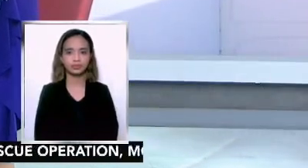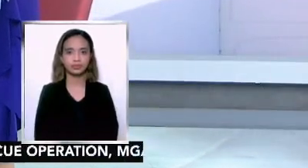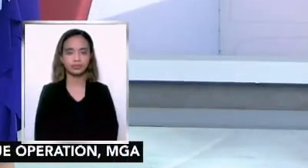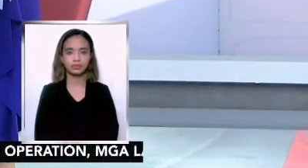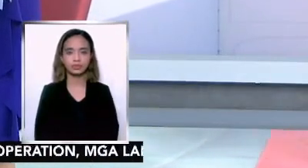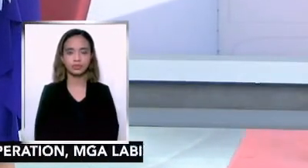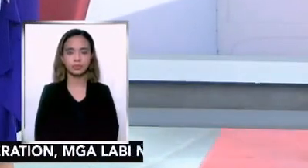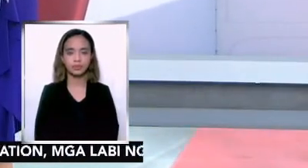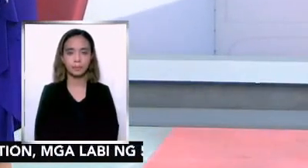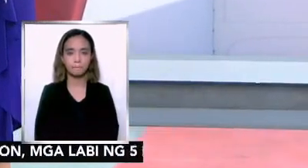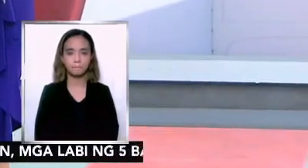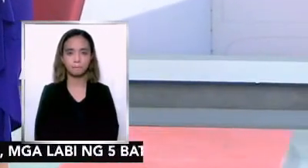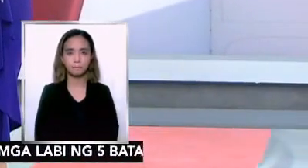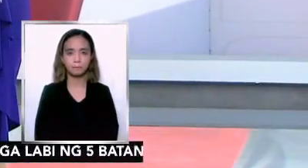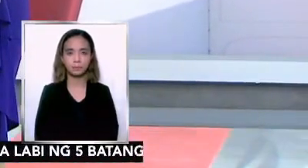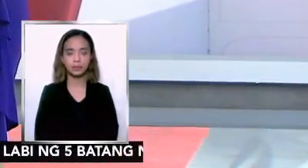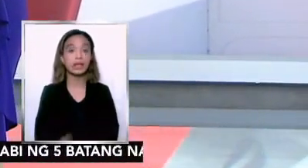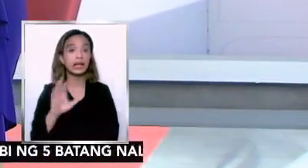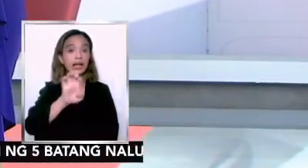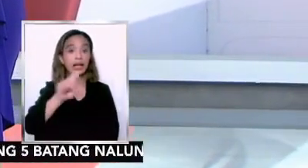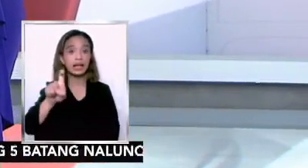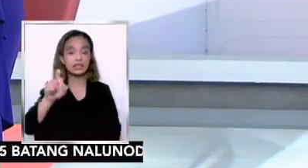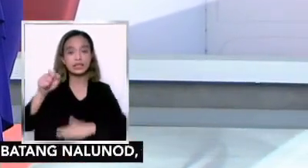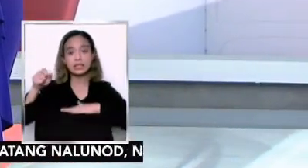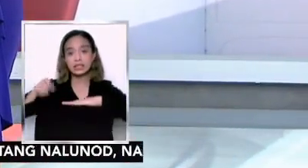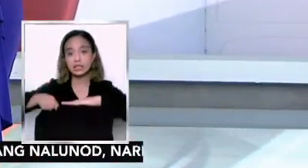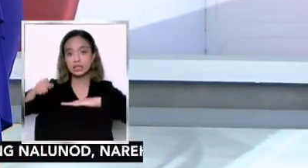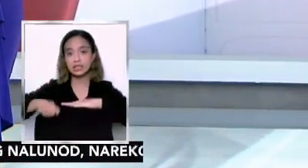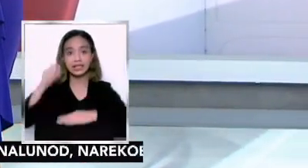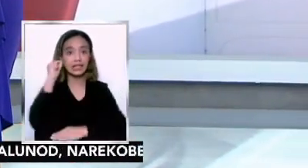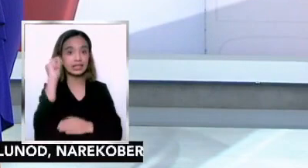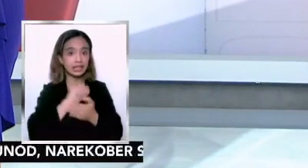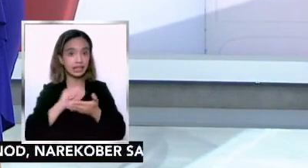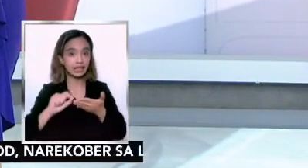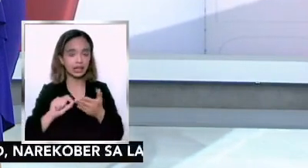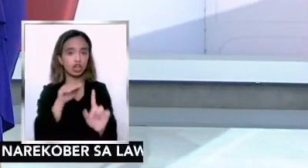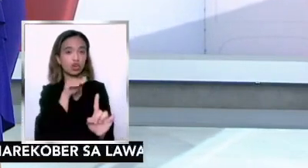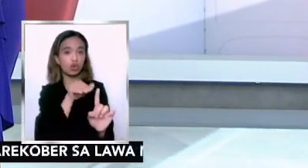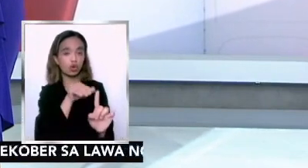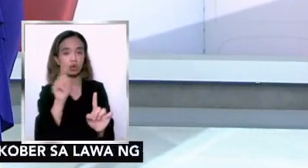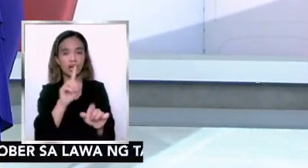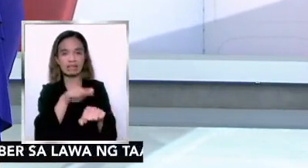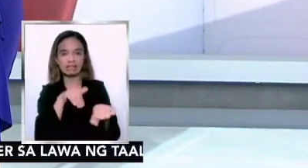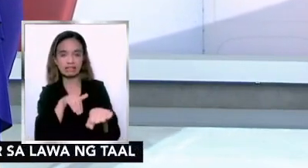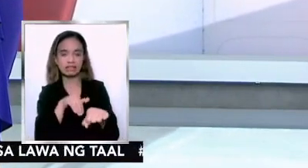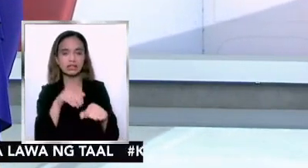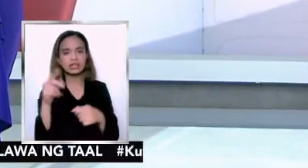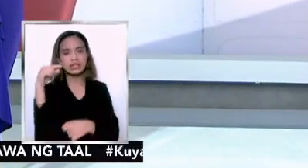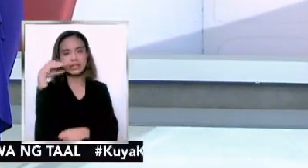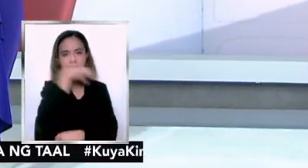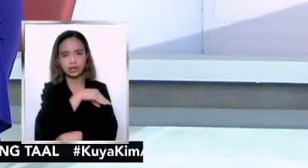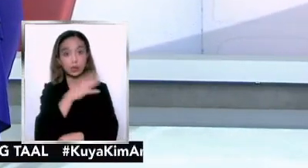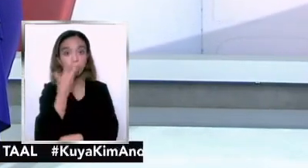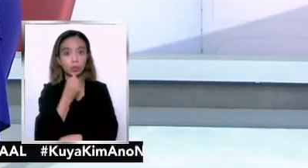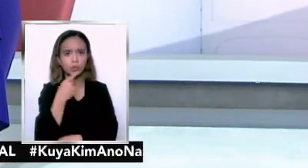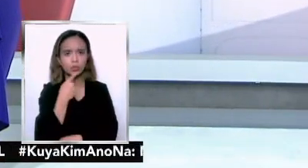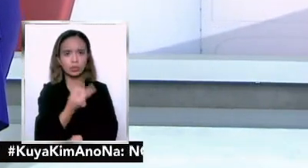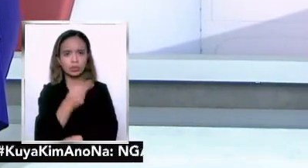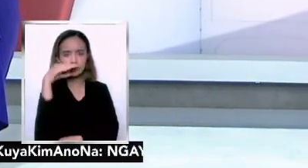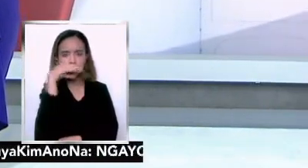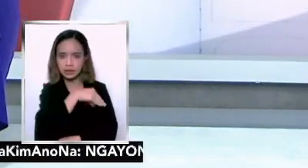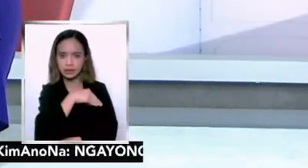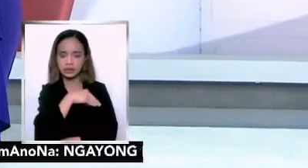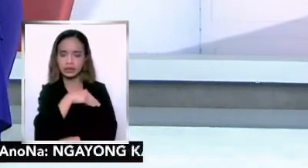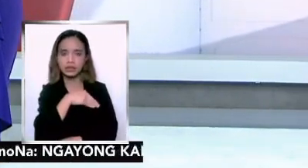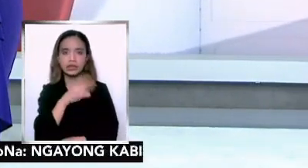Tinawag ni dating Justice Secretary Vitaliano Aguirre II na kasinungalingan ang mga pahayag ni dating Bureau of Corrections Officer in